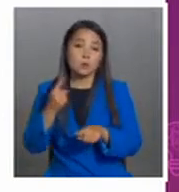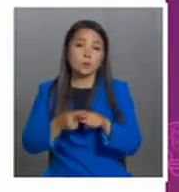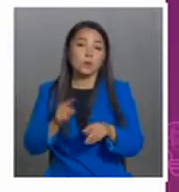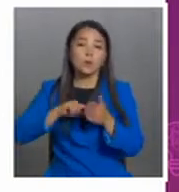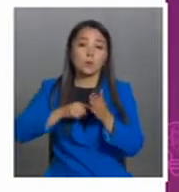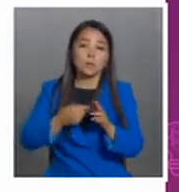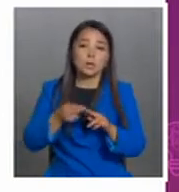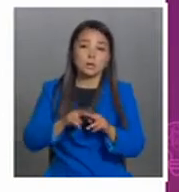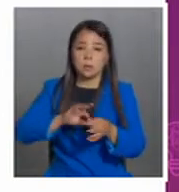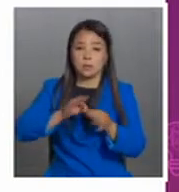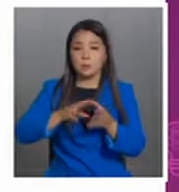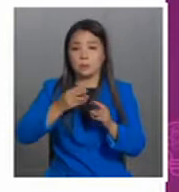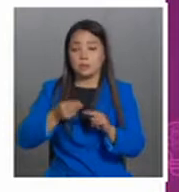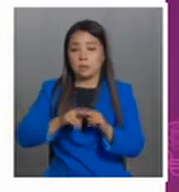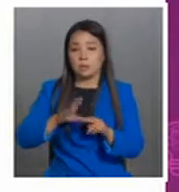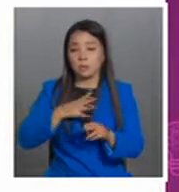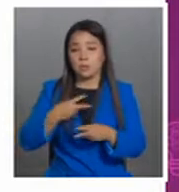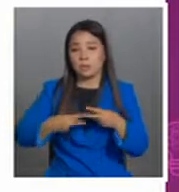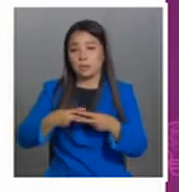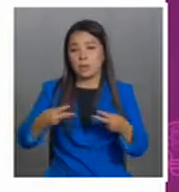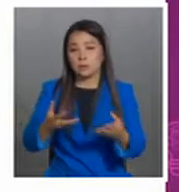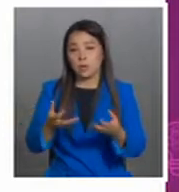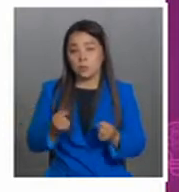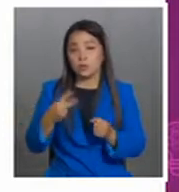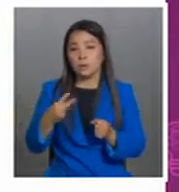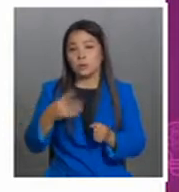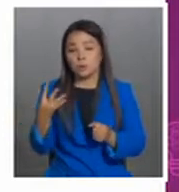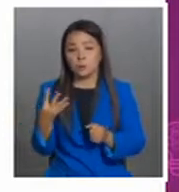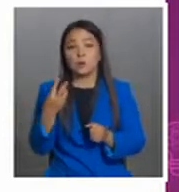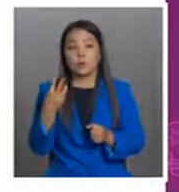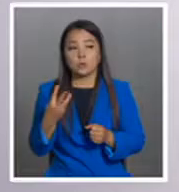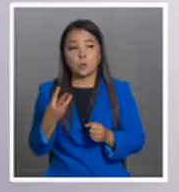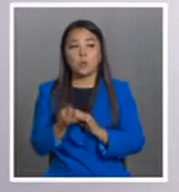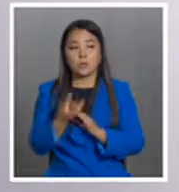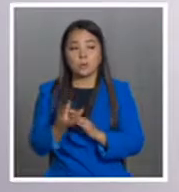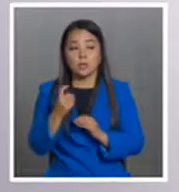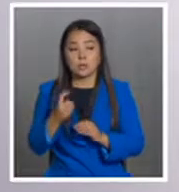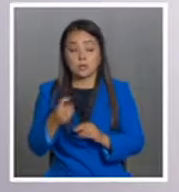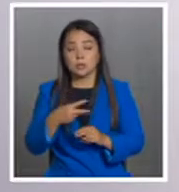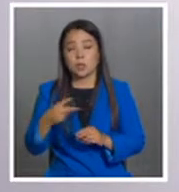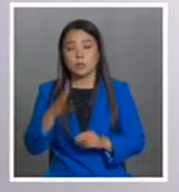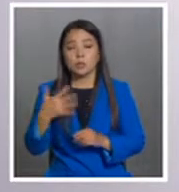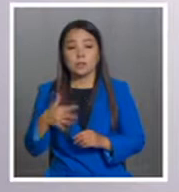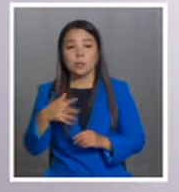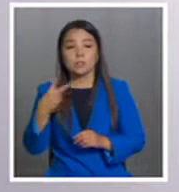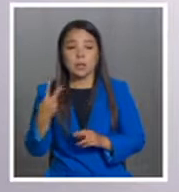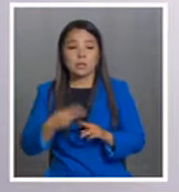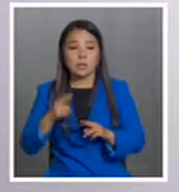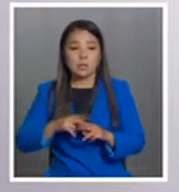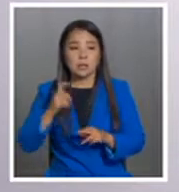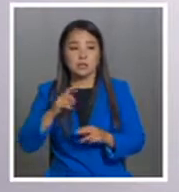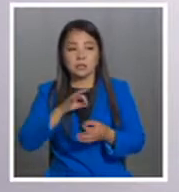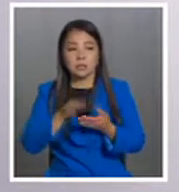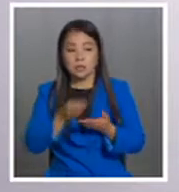отырып, біз мынадай теңдеу аламыз. 24-тен 13x тең болады 52-ге. Ал бұл қарапайым теңдеуден x-тің мәнін табу